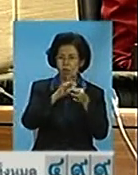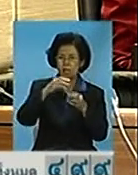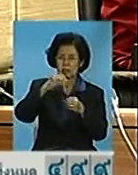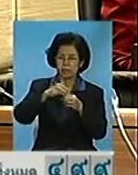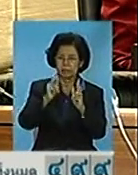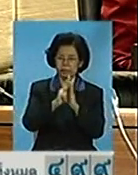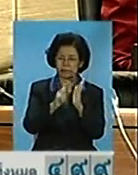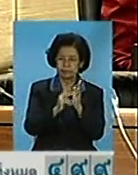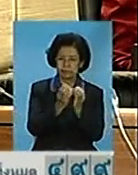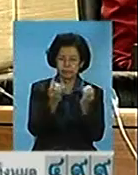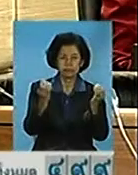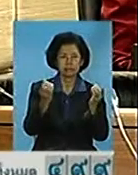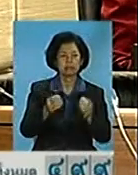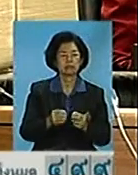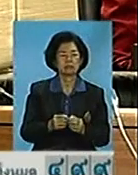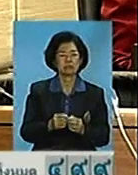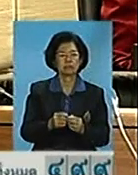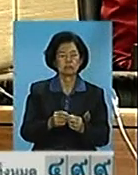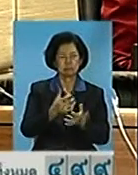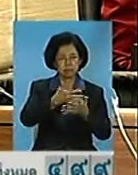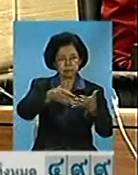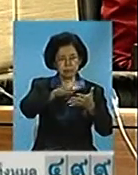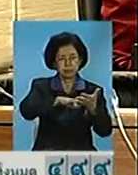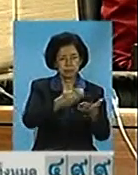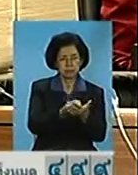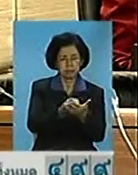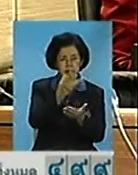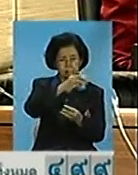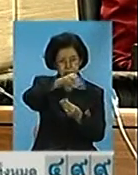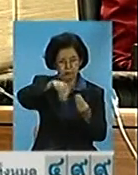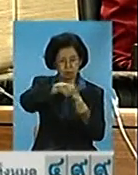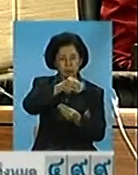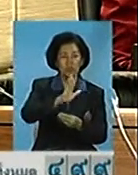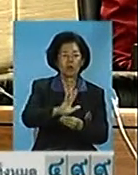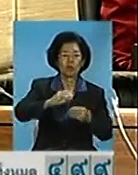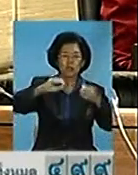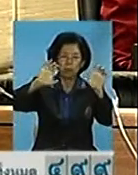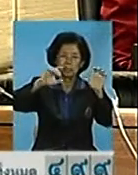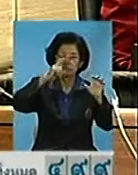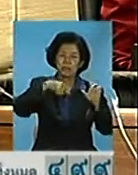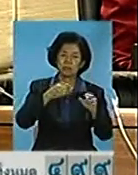ก็ดีนโยบายเศรษฐกิจของทุกๆรัฐบาลไทยที่ผ่านมา